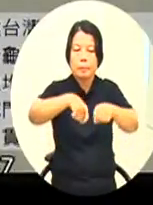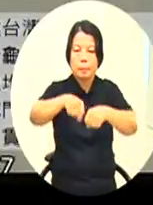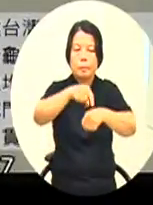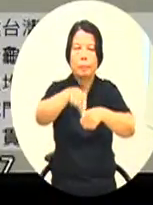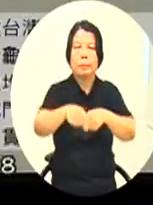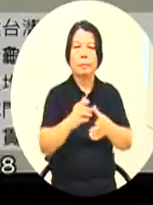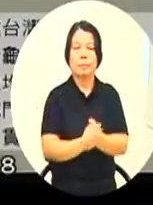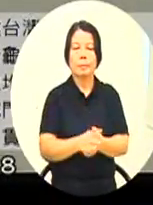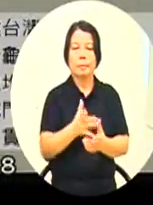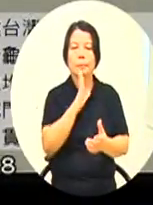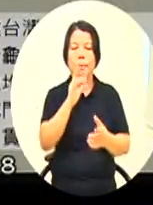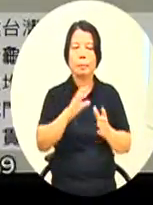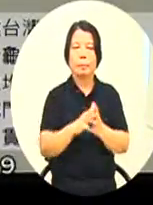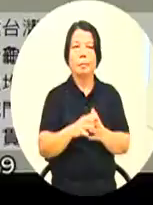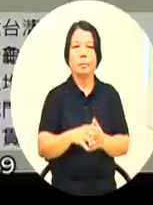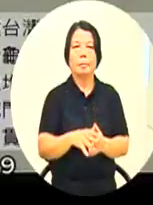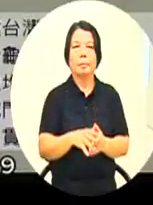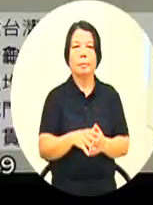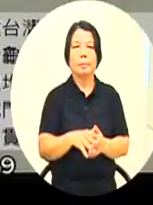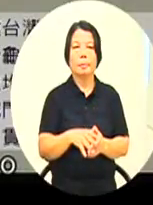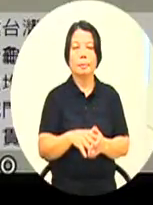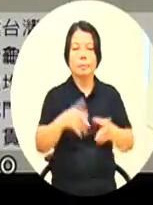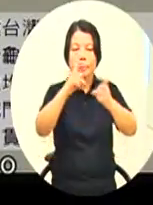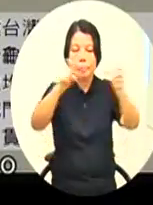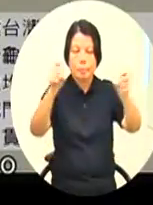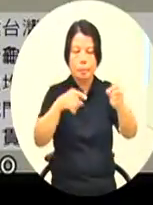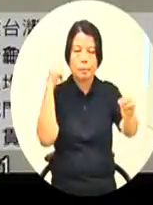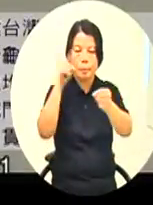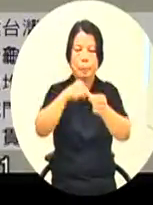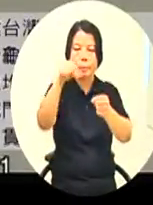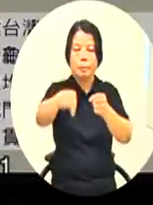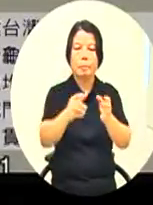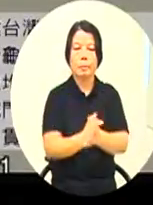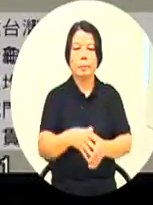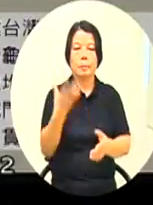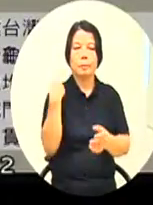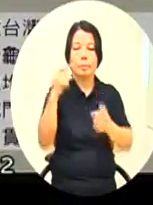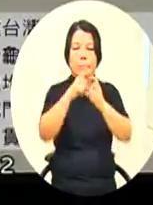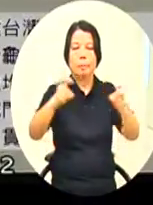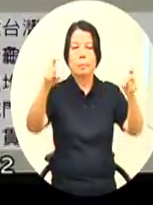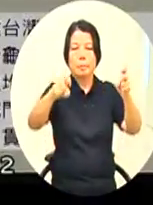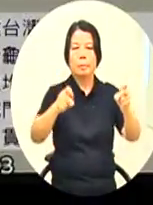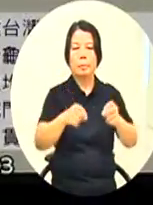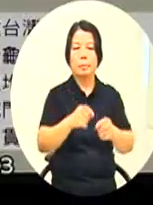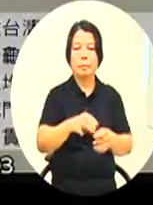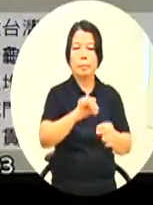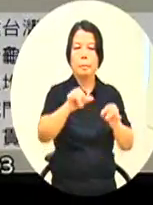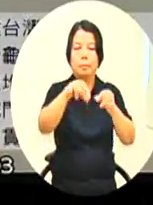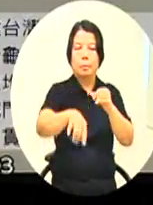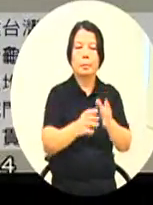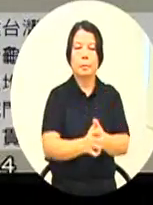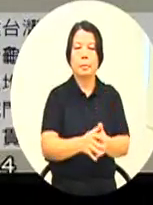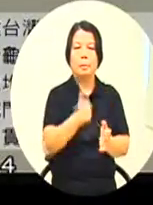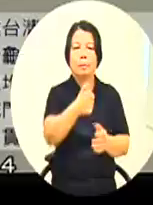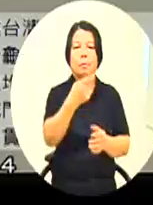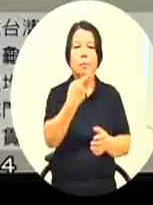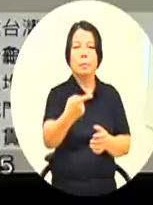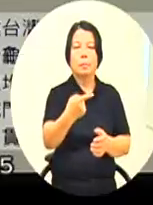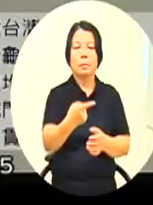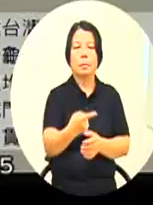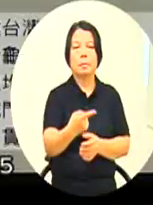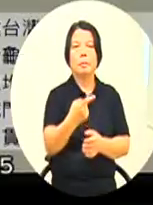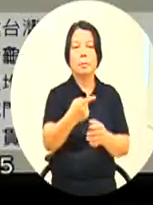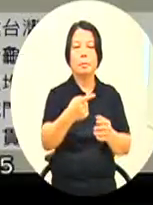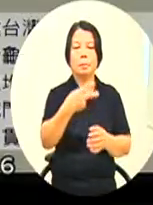城一个历史场景为目标。那这个旧城的那个区域面积其实高达51公顷哦，